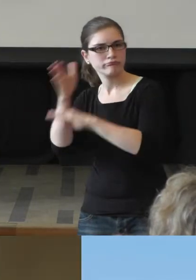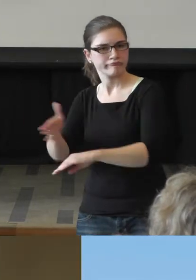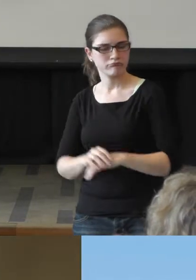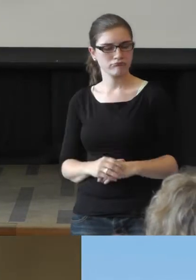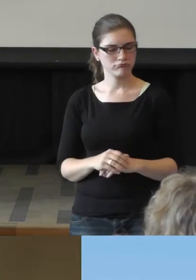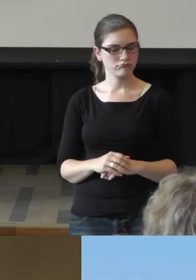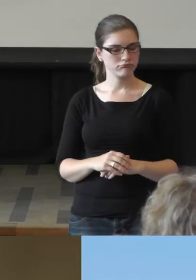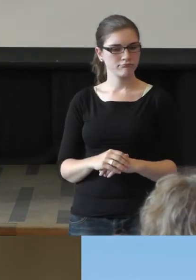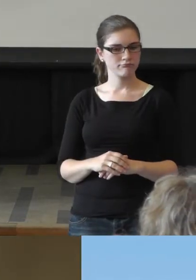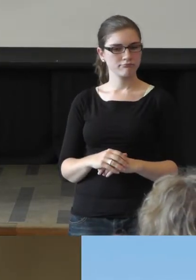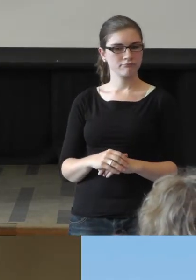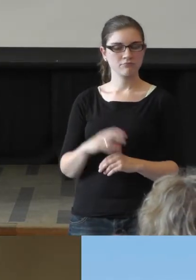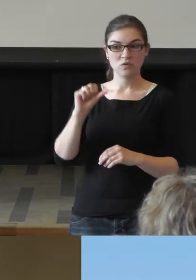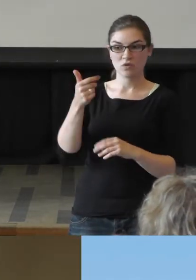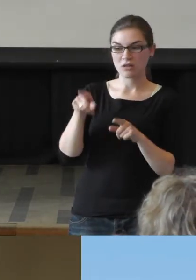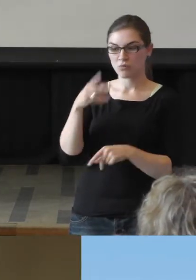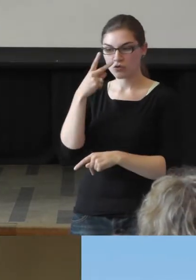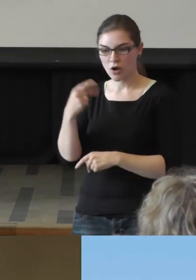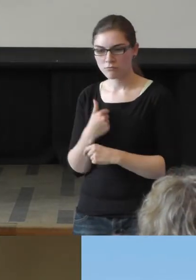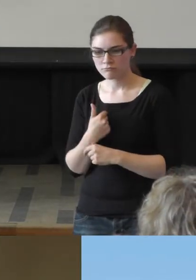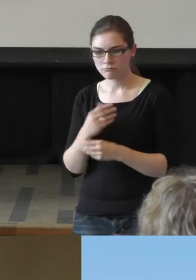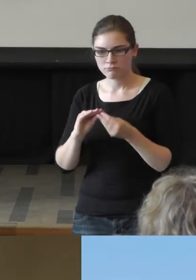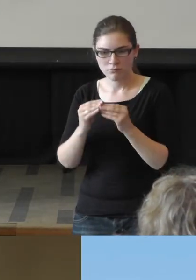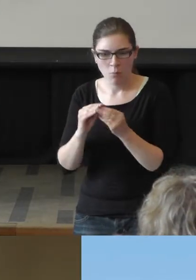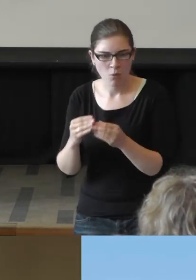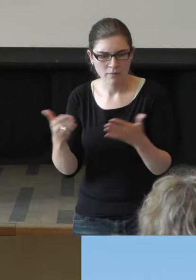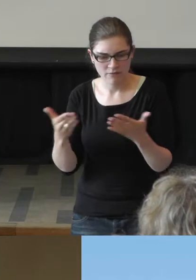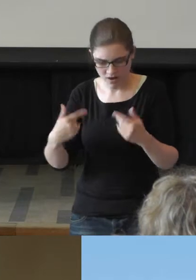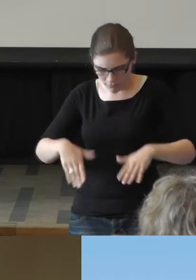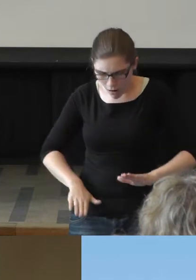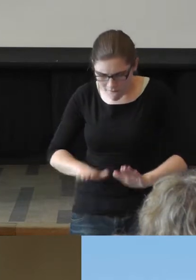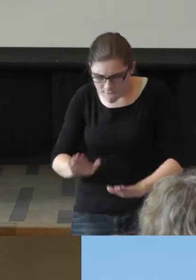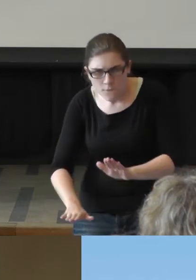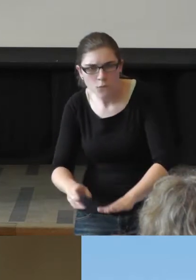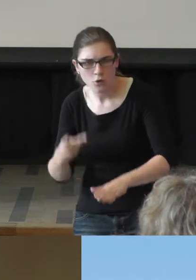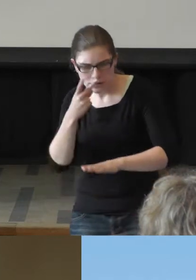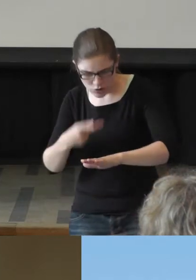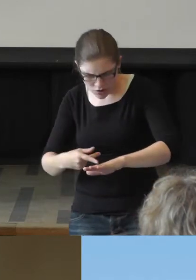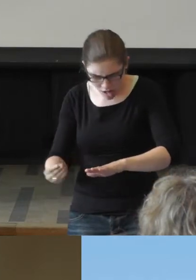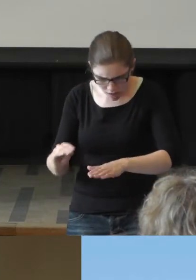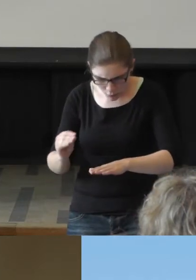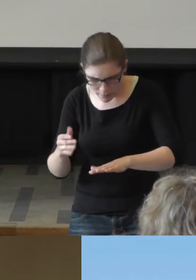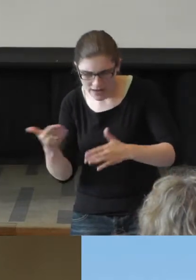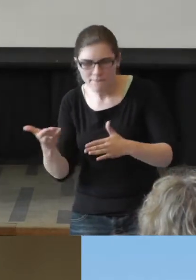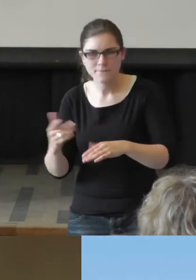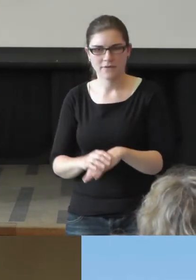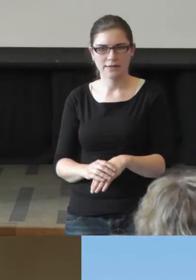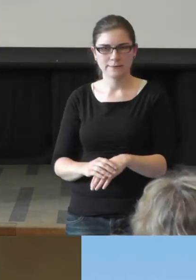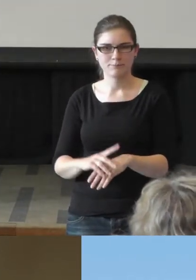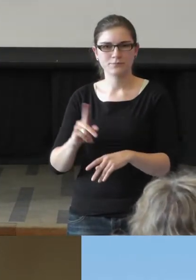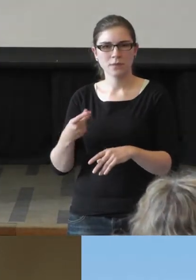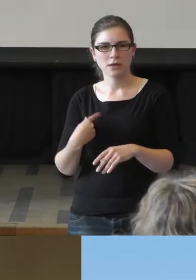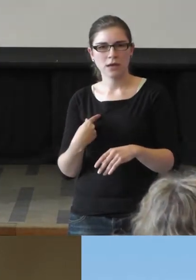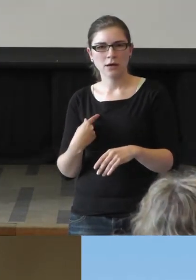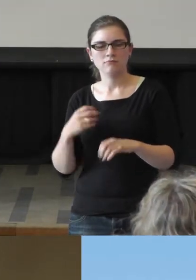Das Erste ist, überhaupt so nachzugucken, was liegt vor. Also Inspektion, Füße angucken, was ist da los. Dann kann man mit der Stimmgabel